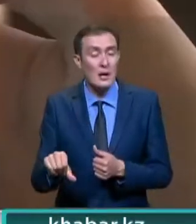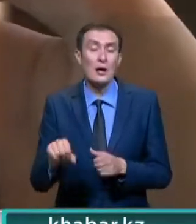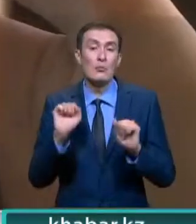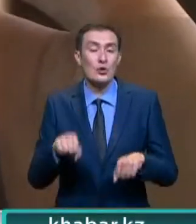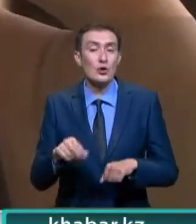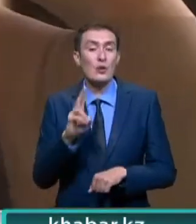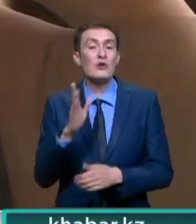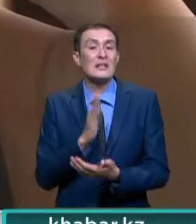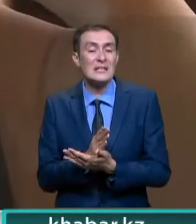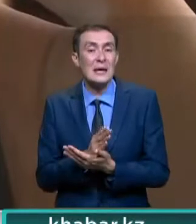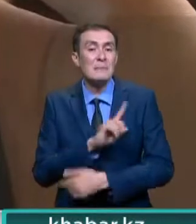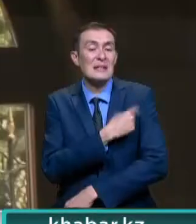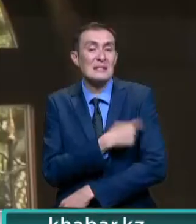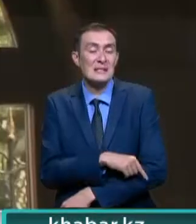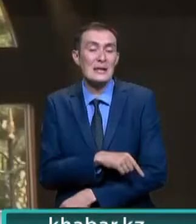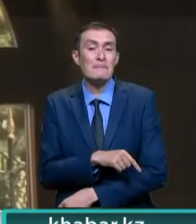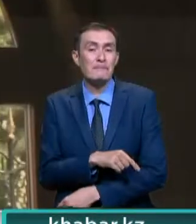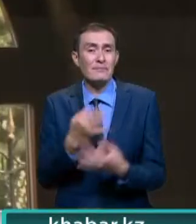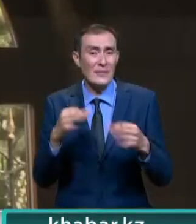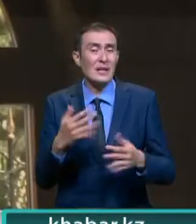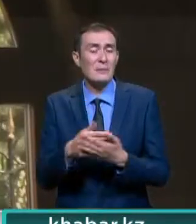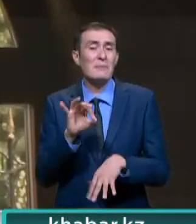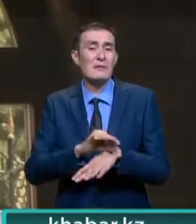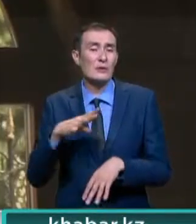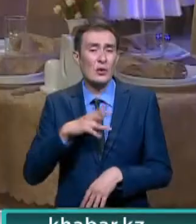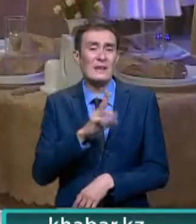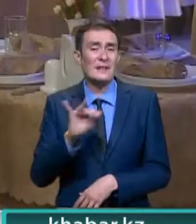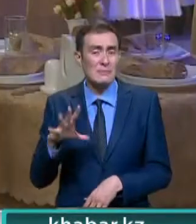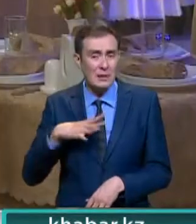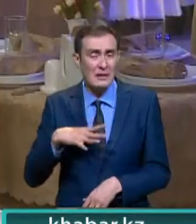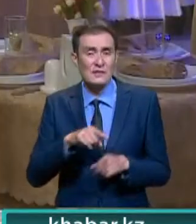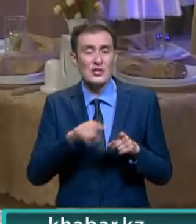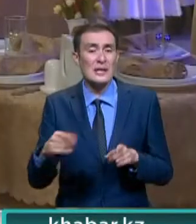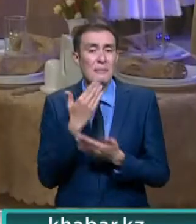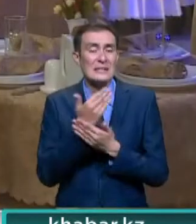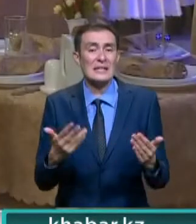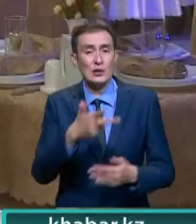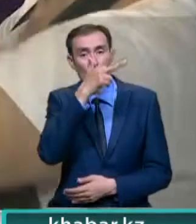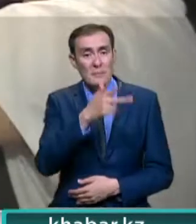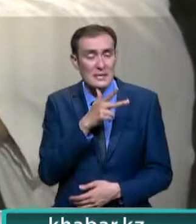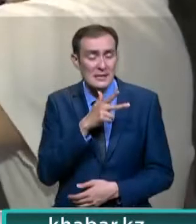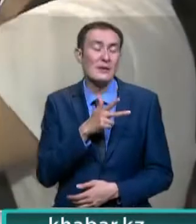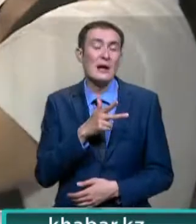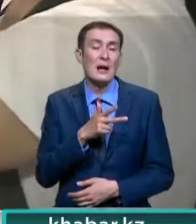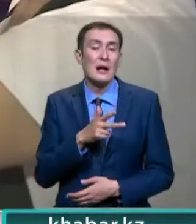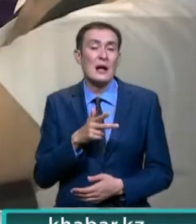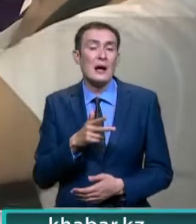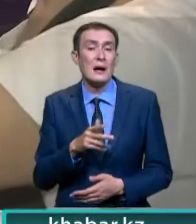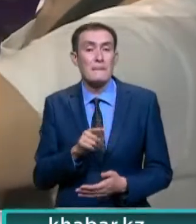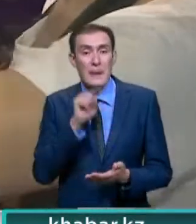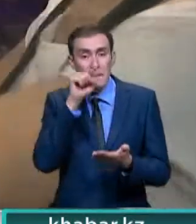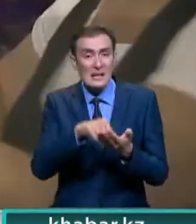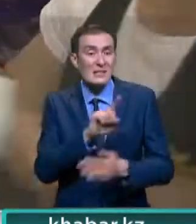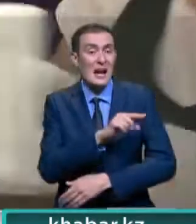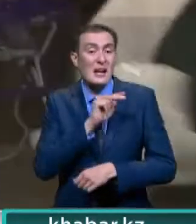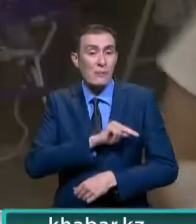для тех, у кого имеются медицинские противопоказания, переболевшим коронавирусом в течение последних 3 месяцев. Отмечу, попасть на